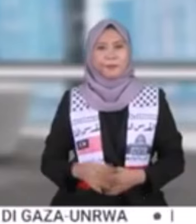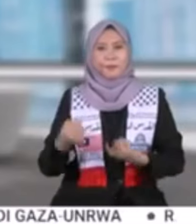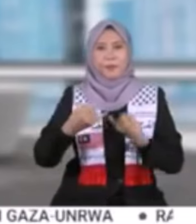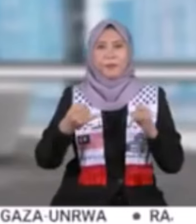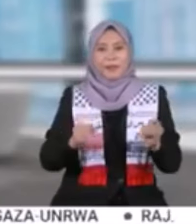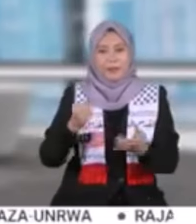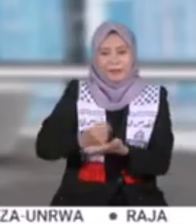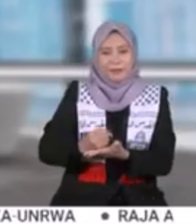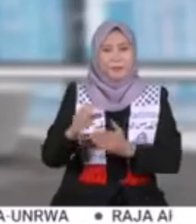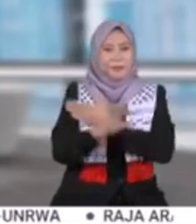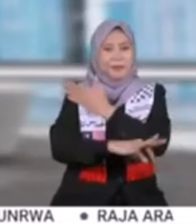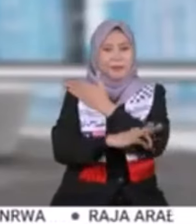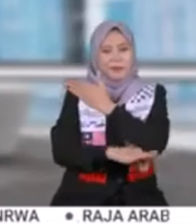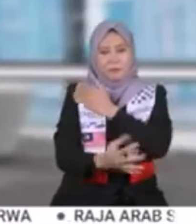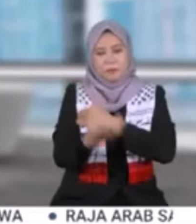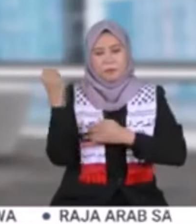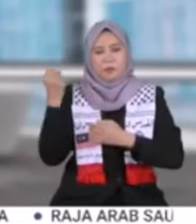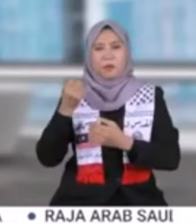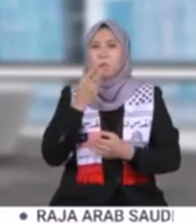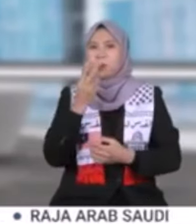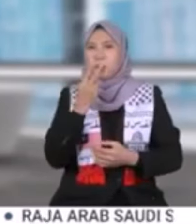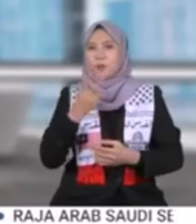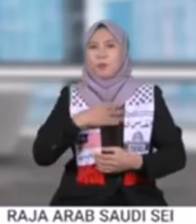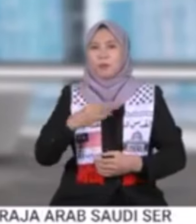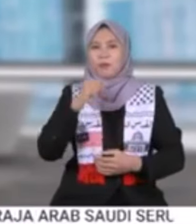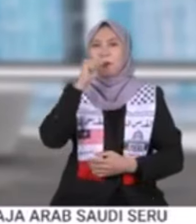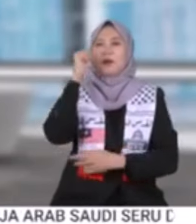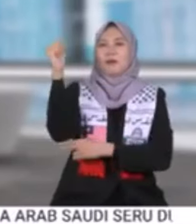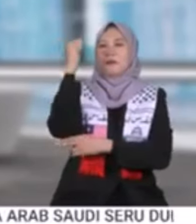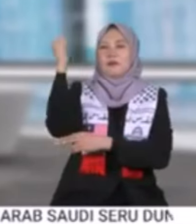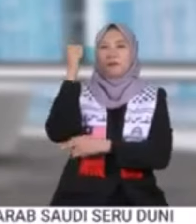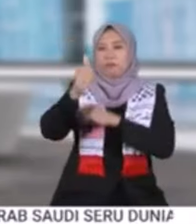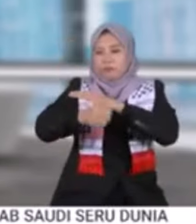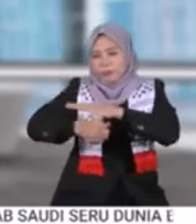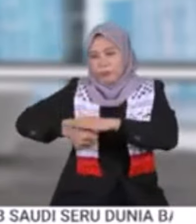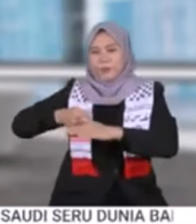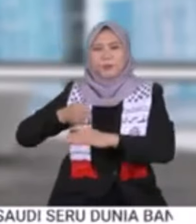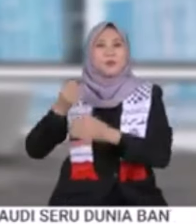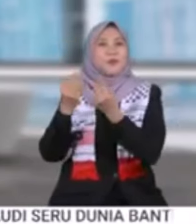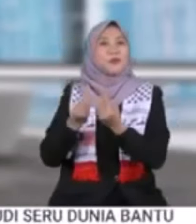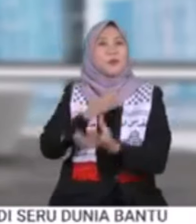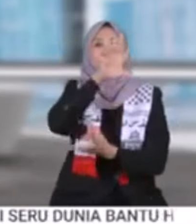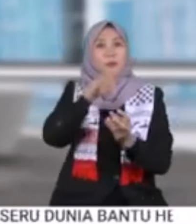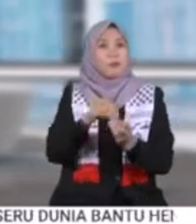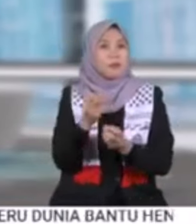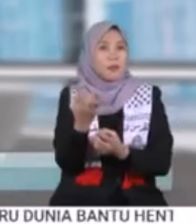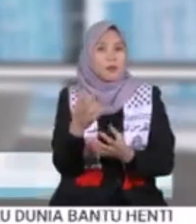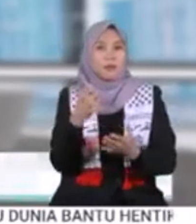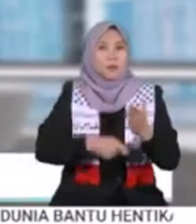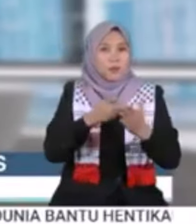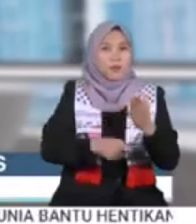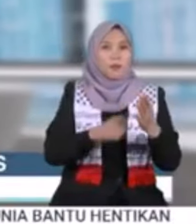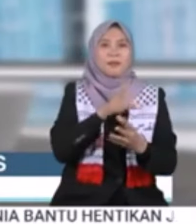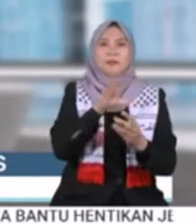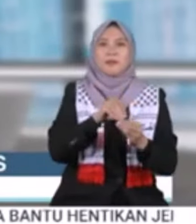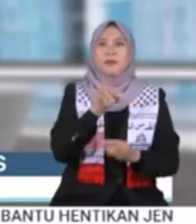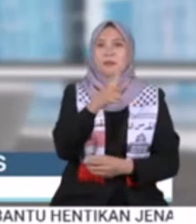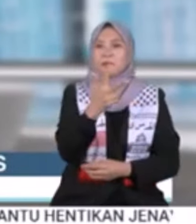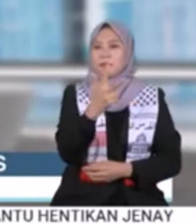Jabatan Kastam Negeri Sembilan merampas rokok putih dan minuman keras yang diseludup dengan nilai keseluruhan termasuk cukai berjumlah